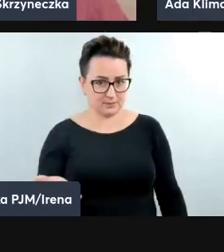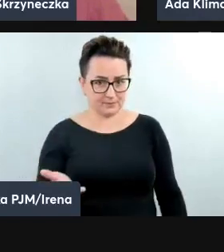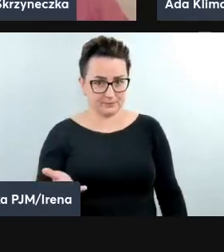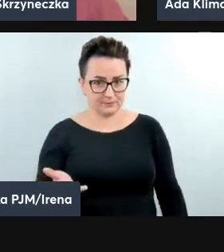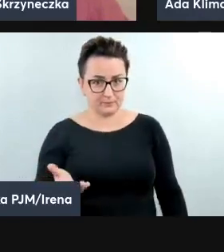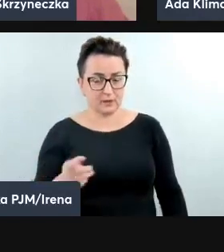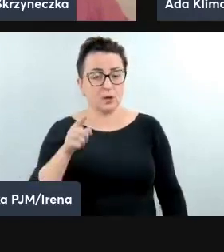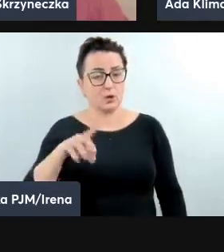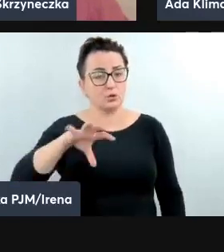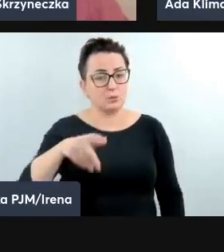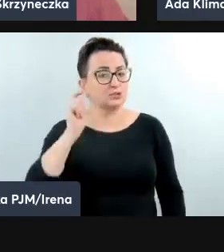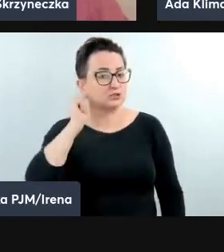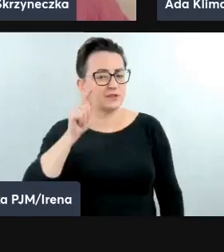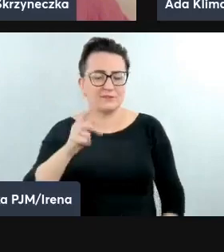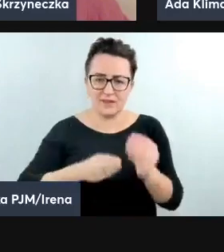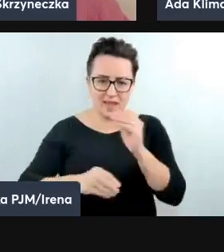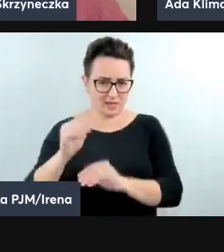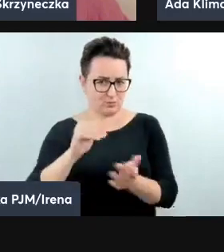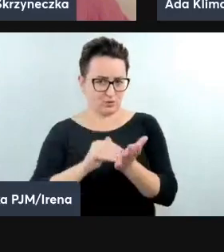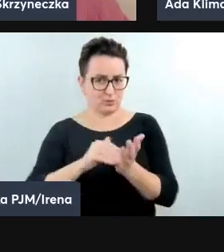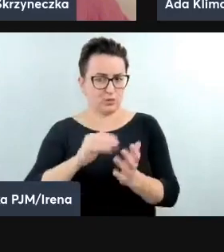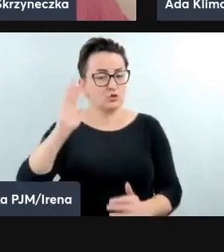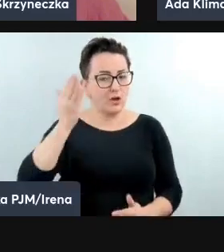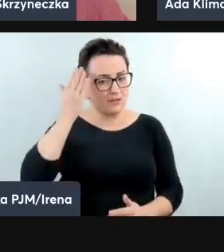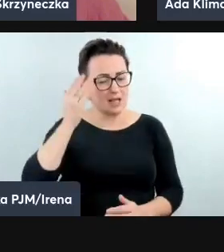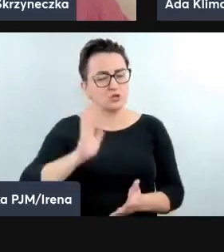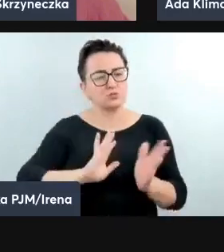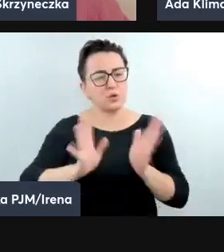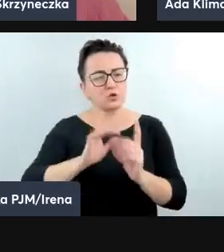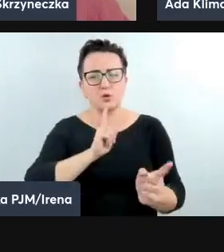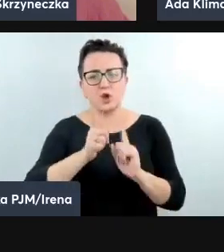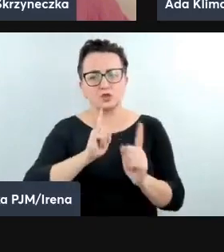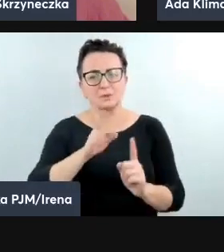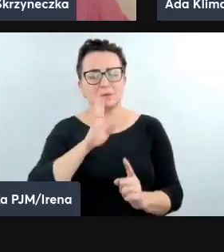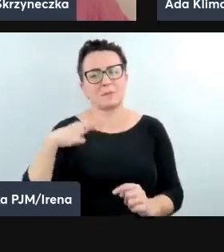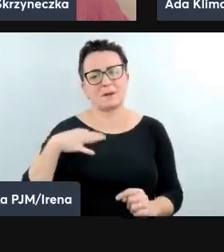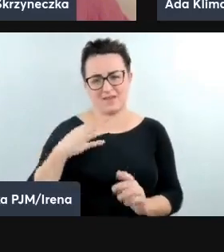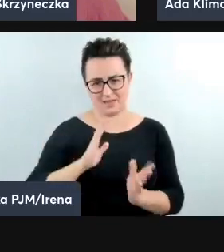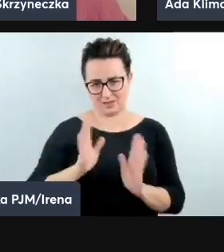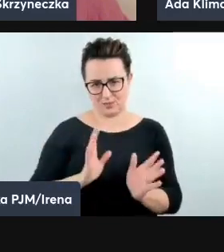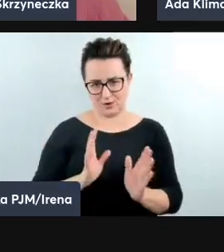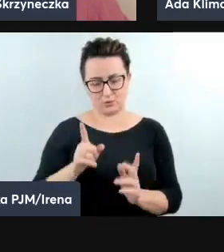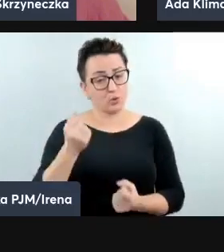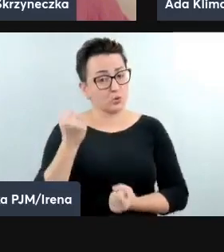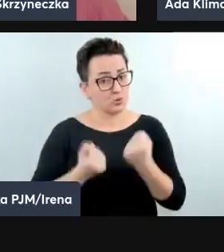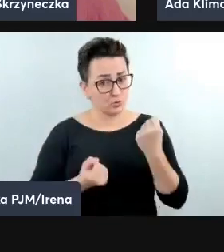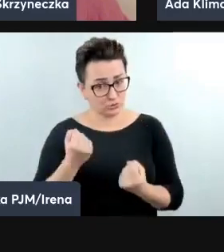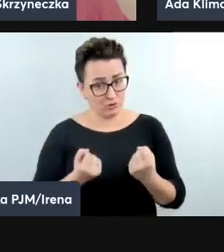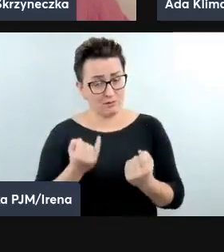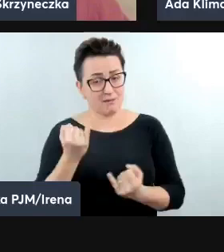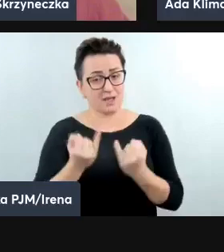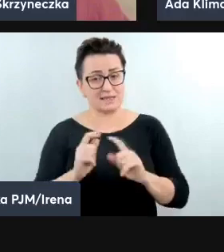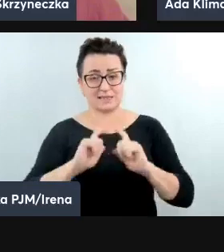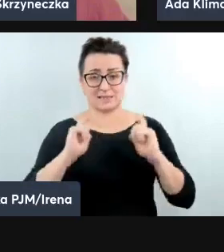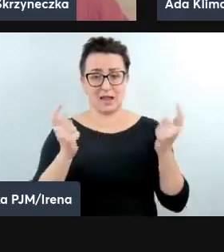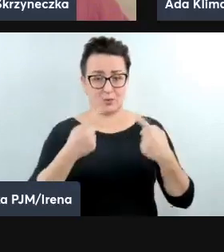pogadać o tym w inny sposób, w taki bardziej osobisty, i to jest trudne, kiedy jest cała klasa i części to po prostu nie